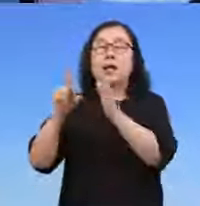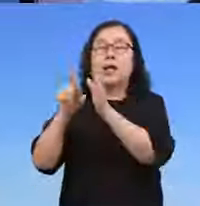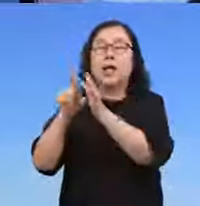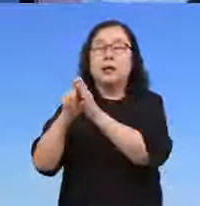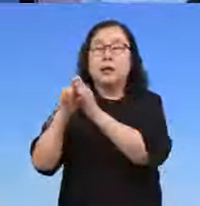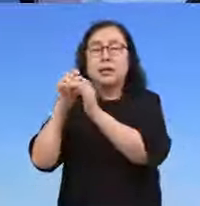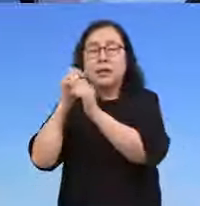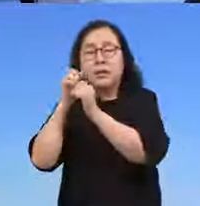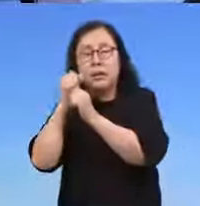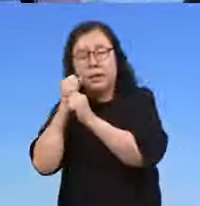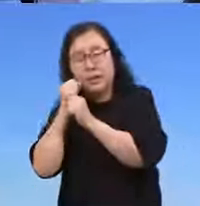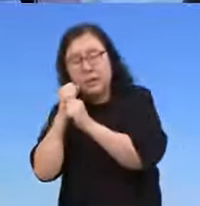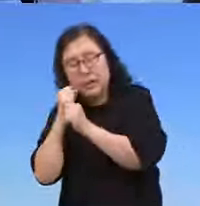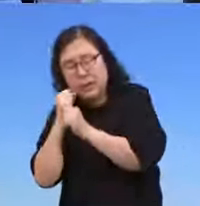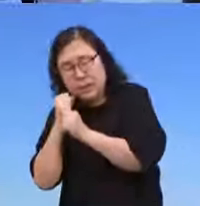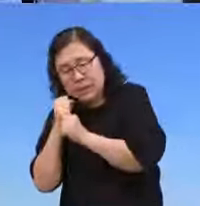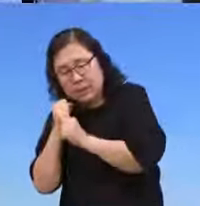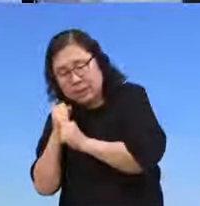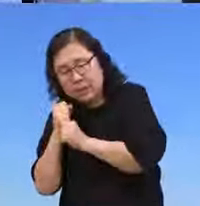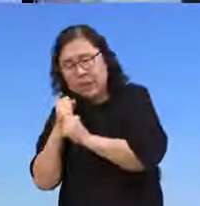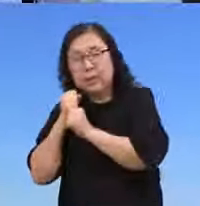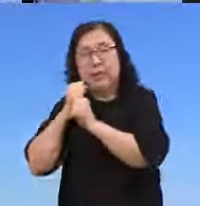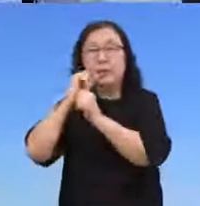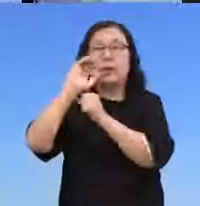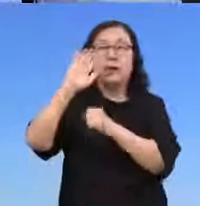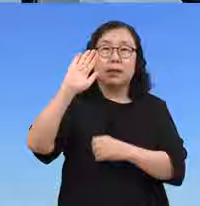나의 의지시라.